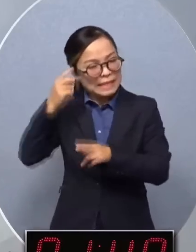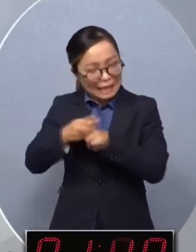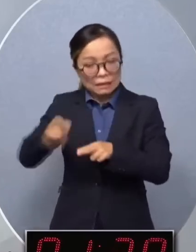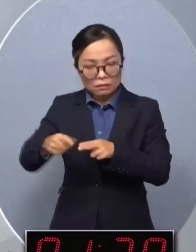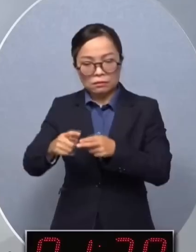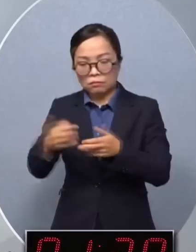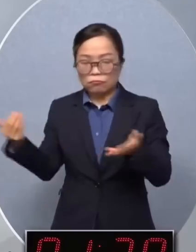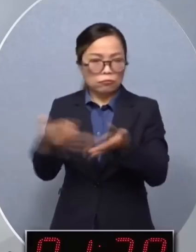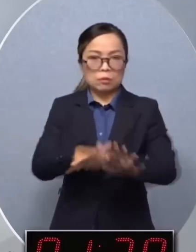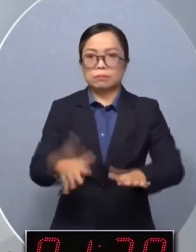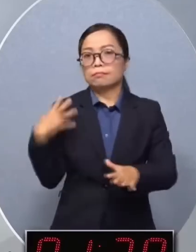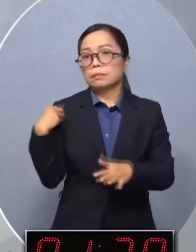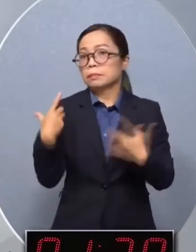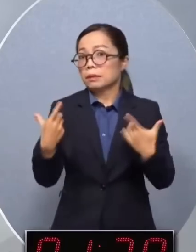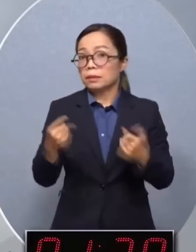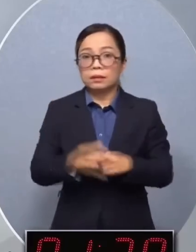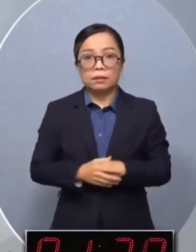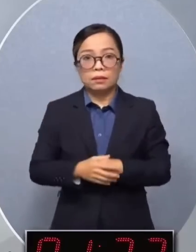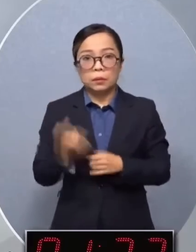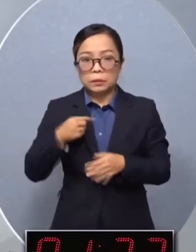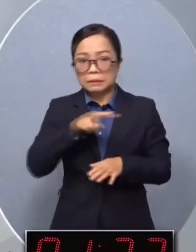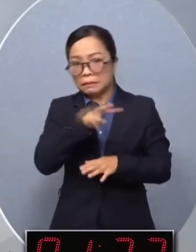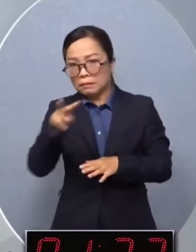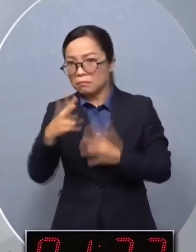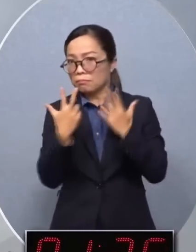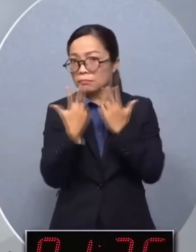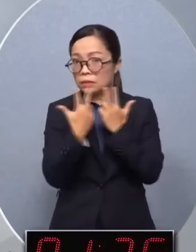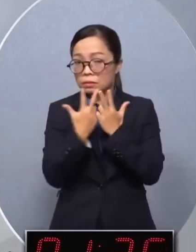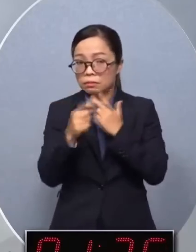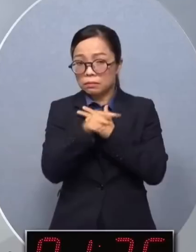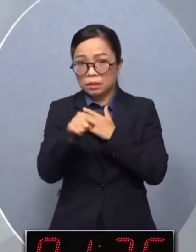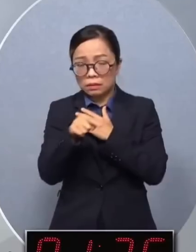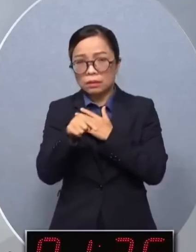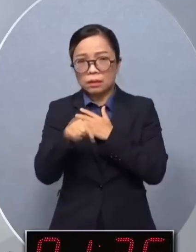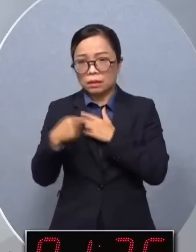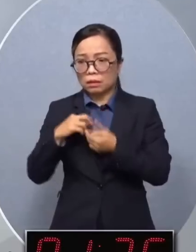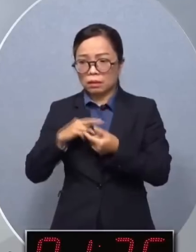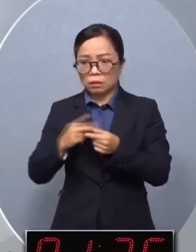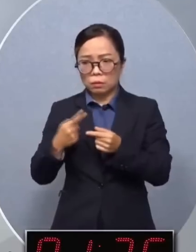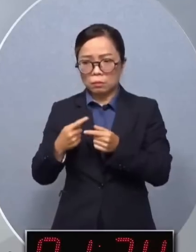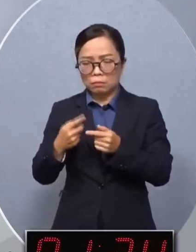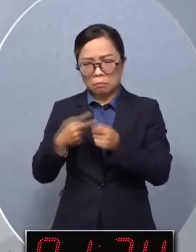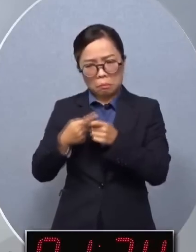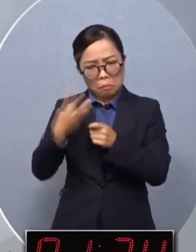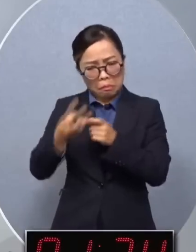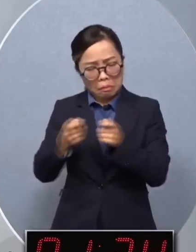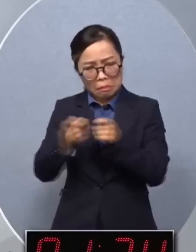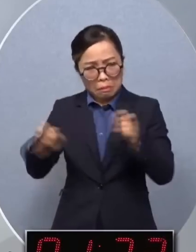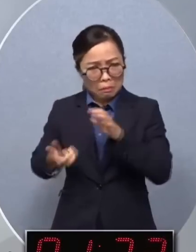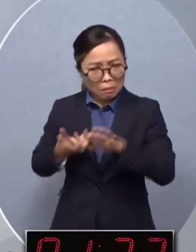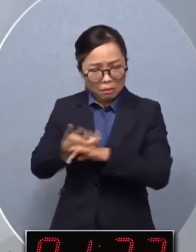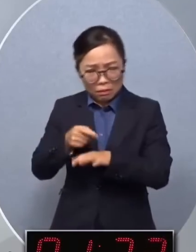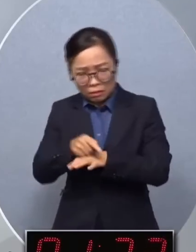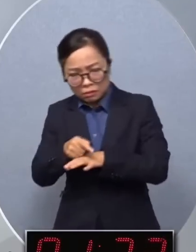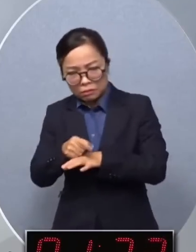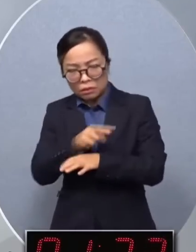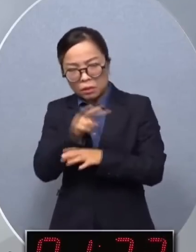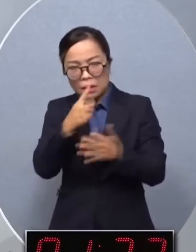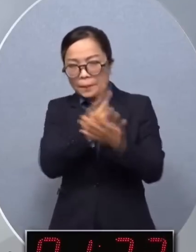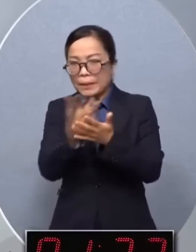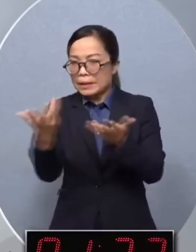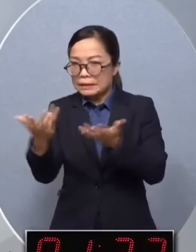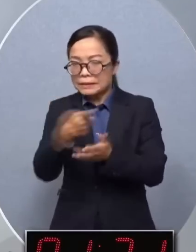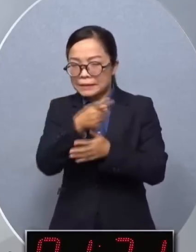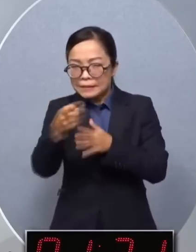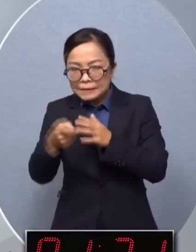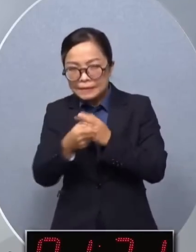来，让我看到我们新北跟我这么多年来每一个事情，他们的小